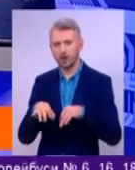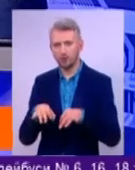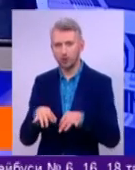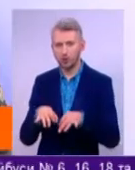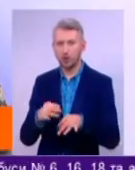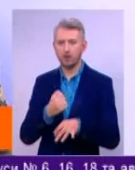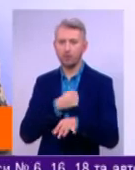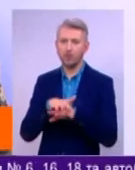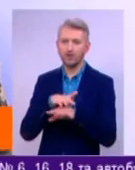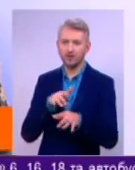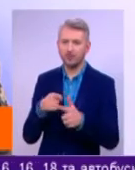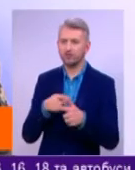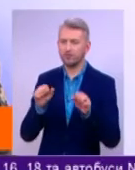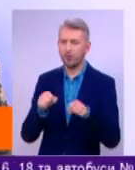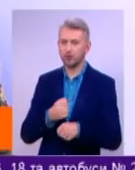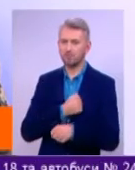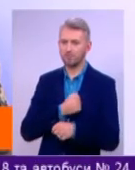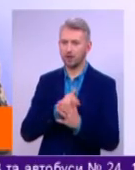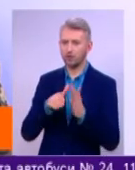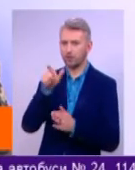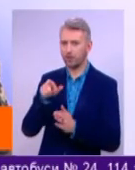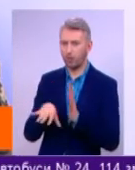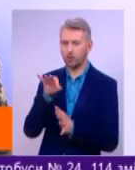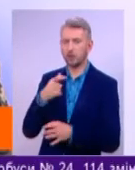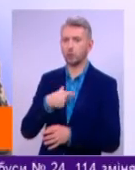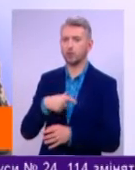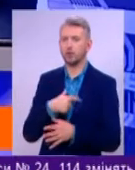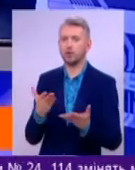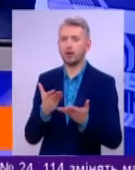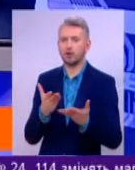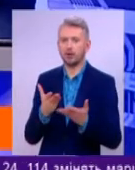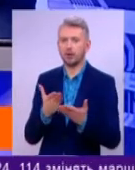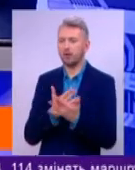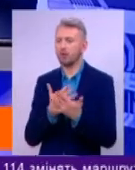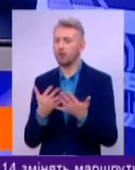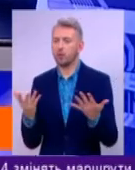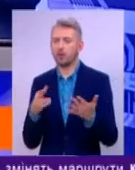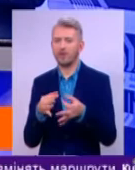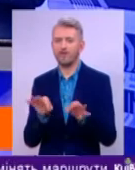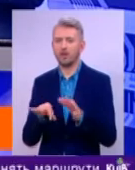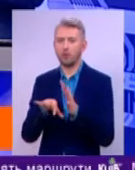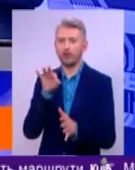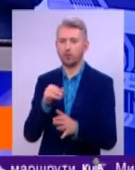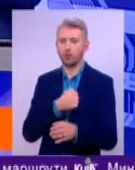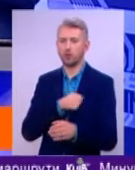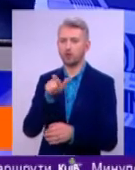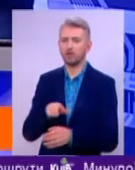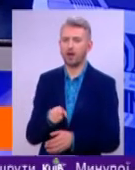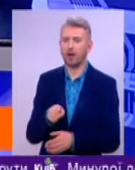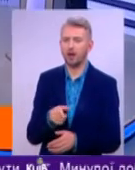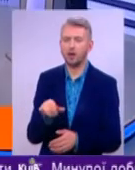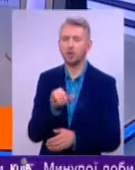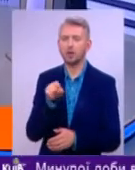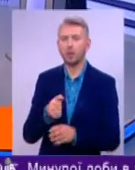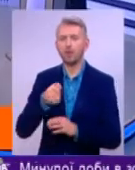безпосередньо Збройні сили. Чи може призовник обирати собі, який взагалі діапазон для вільного вибору у призовника? Куди